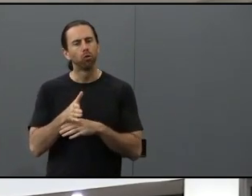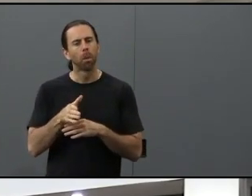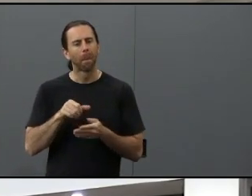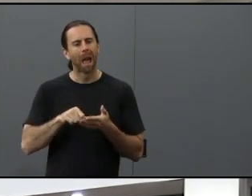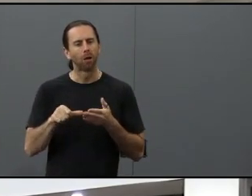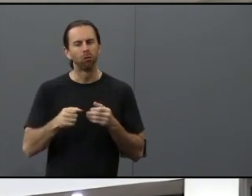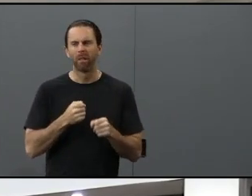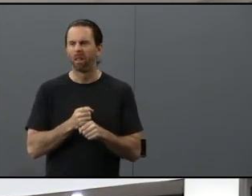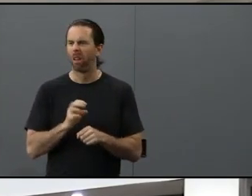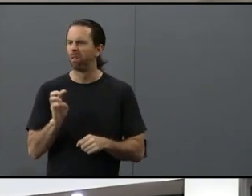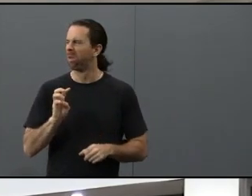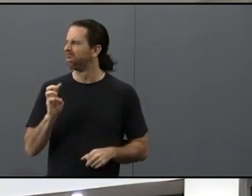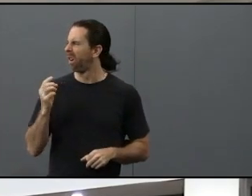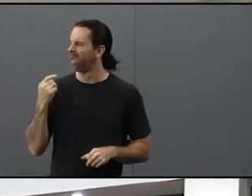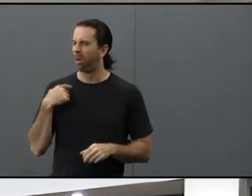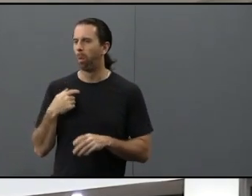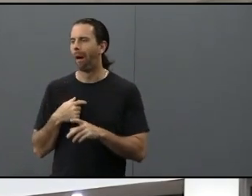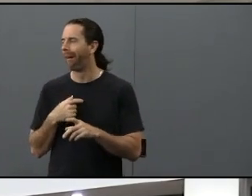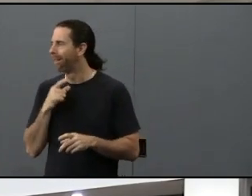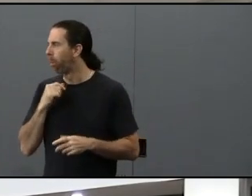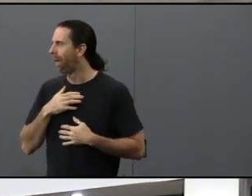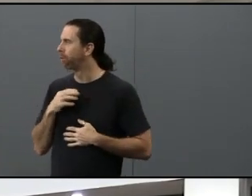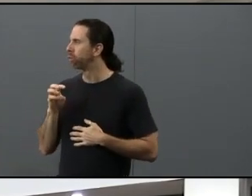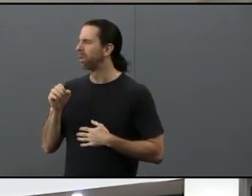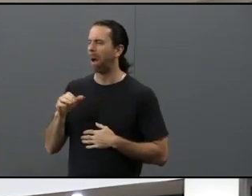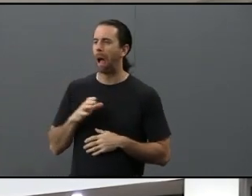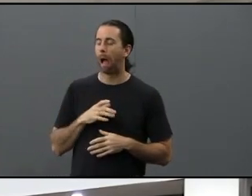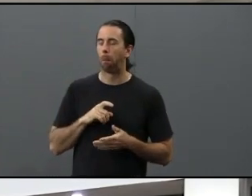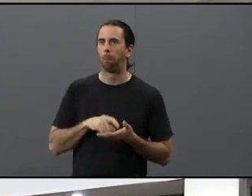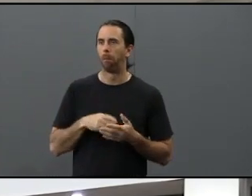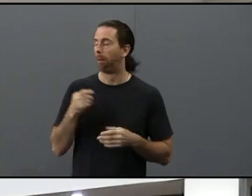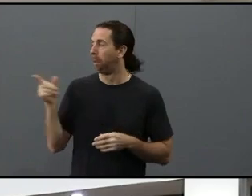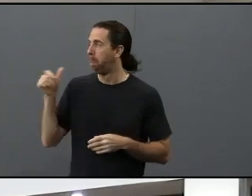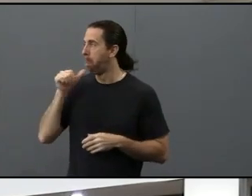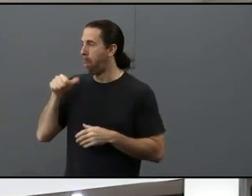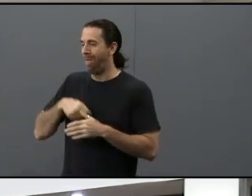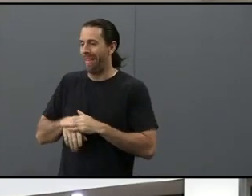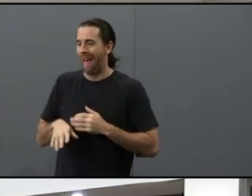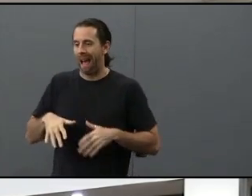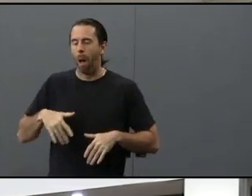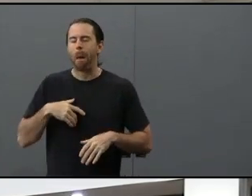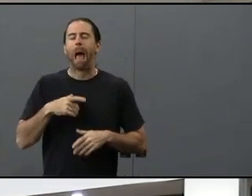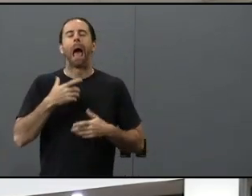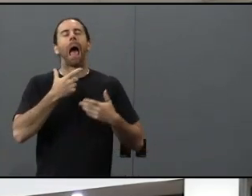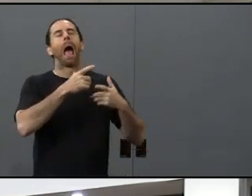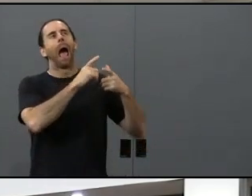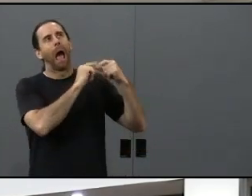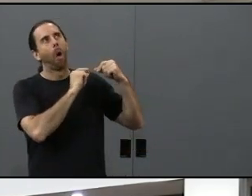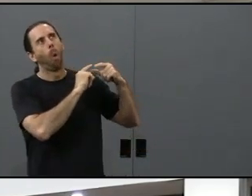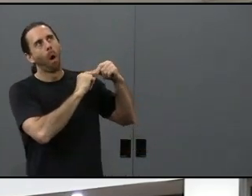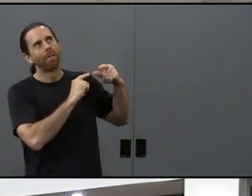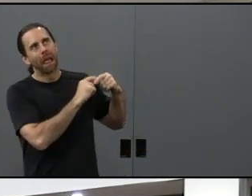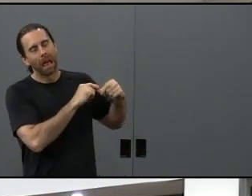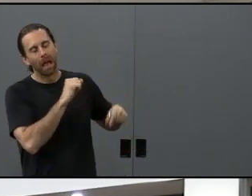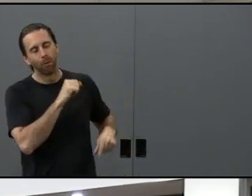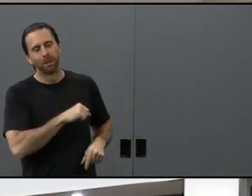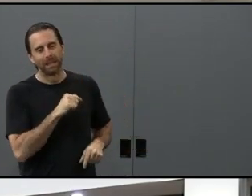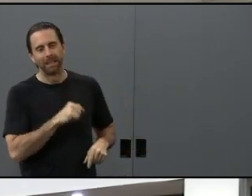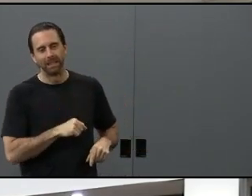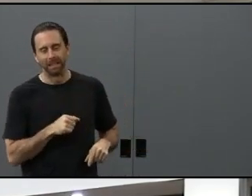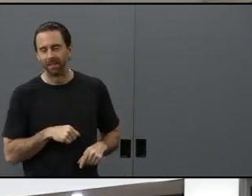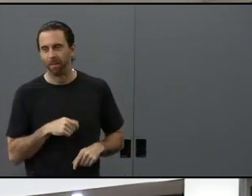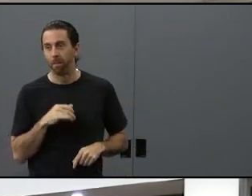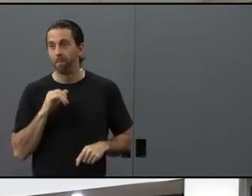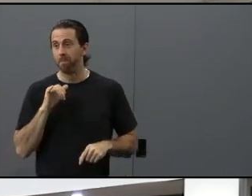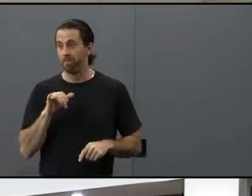60 ça c'est mon âge mais oui j'avais pas la date préc j'é pasé mais on m'a raconé que il y avait mais bref c'est c'est